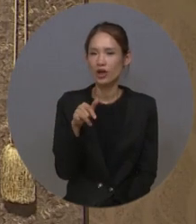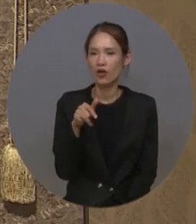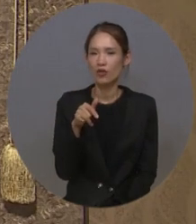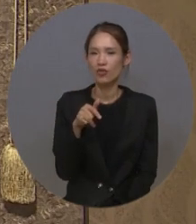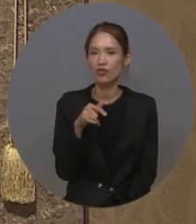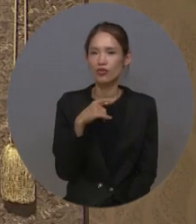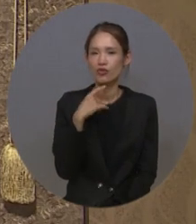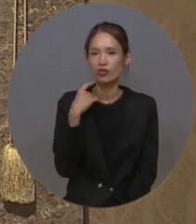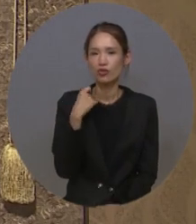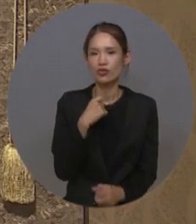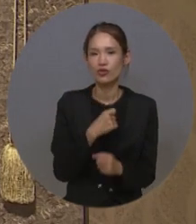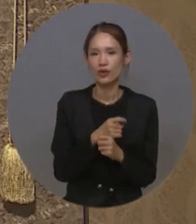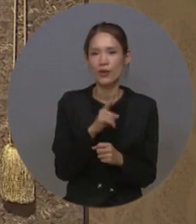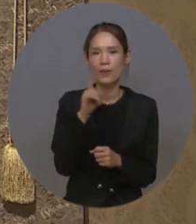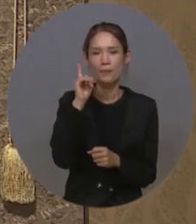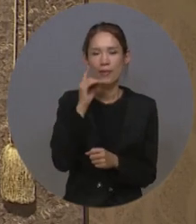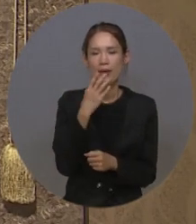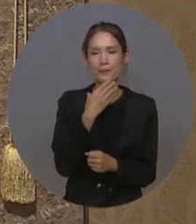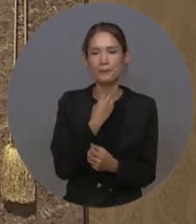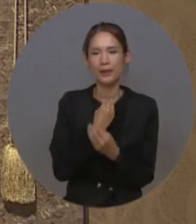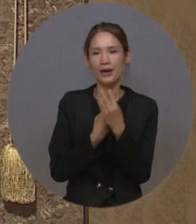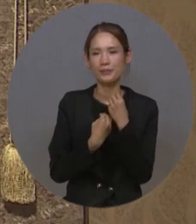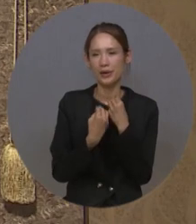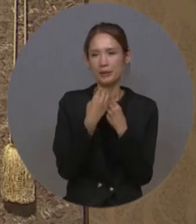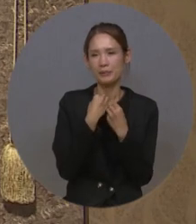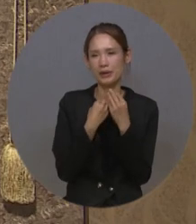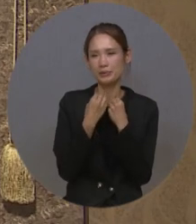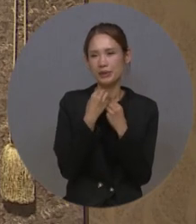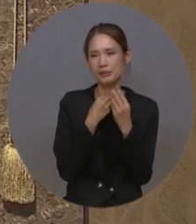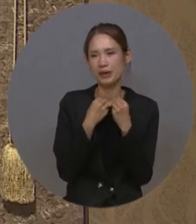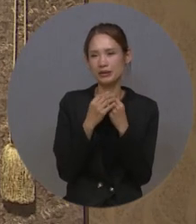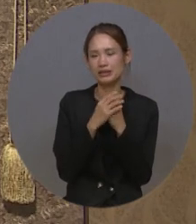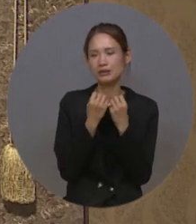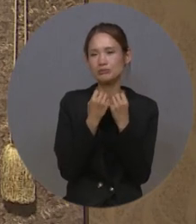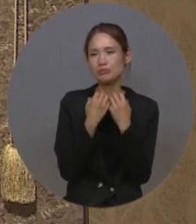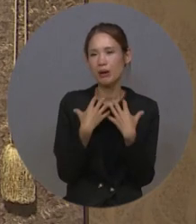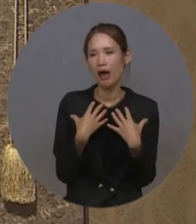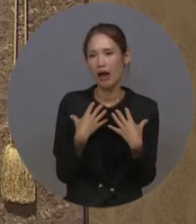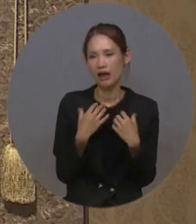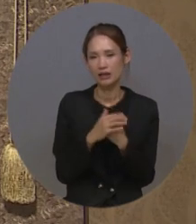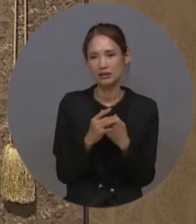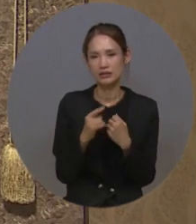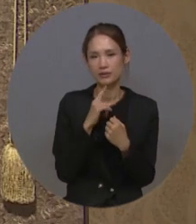이렇게 매일 밤 빨아당기니까 늘어나 있어요. 예. 그래서 그런 사람 소리가